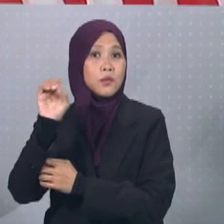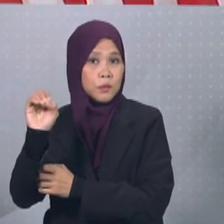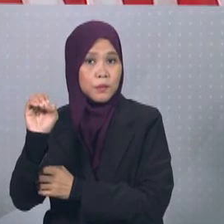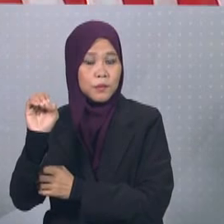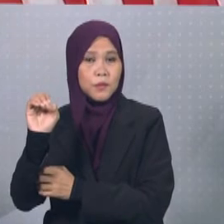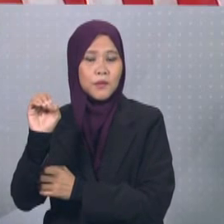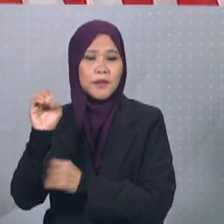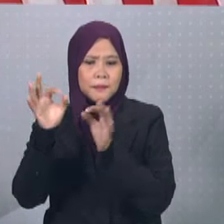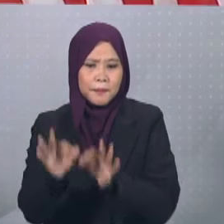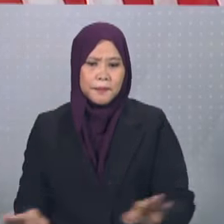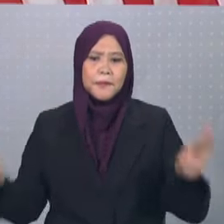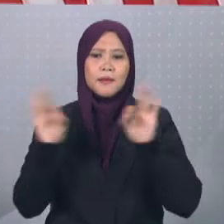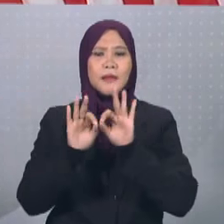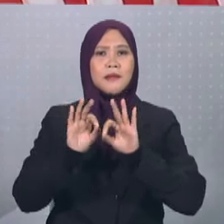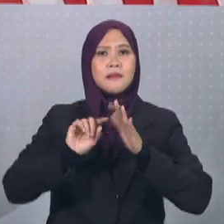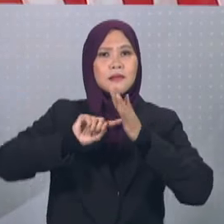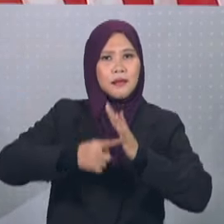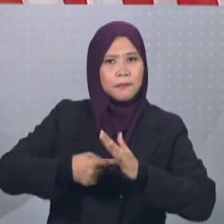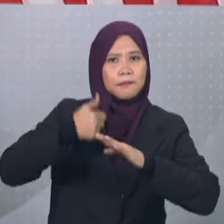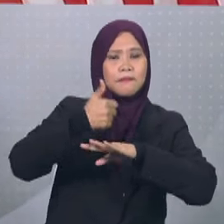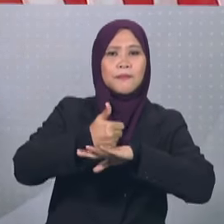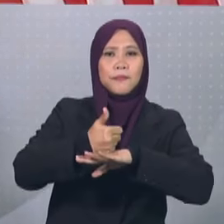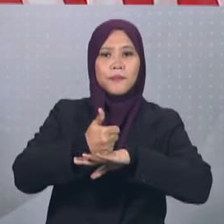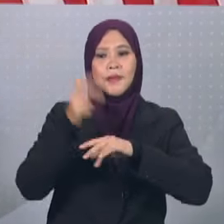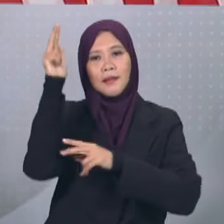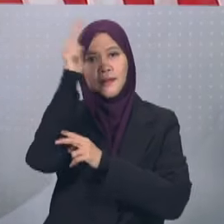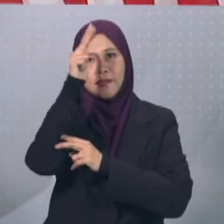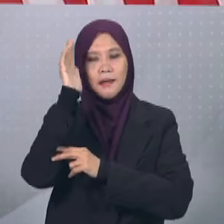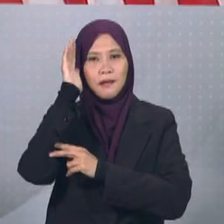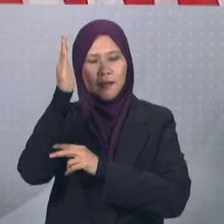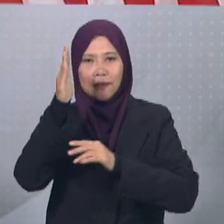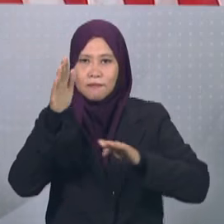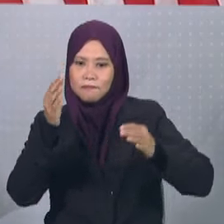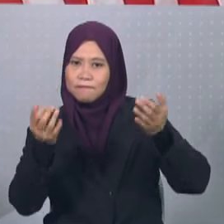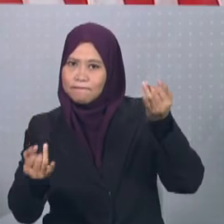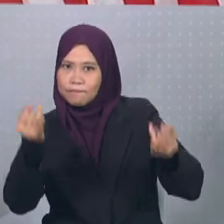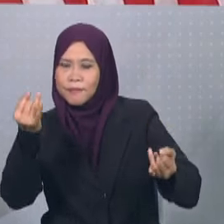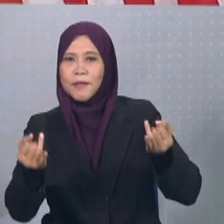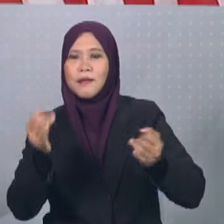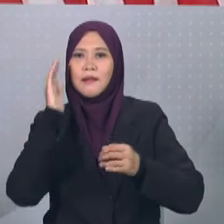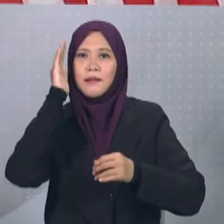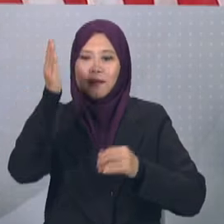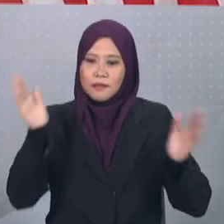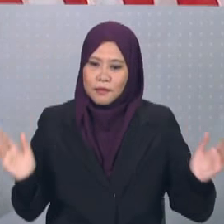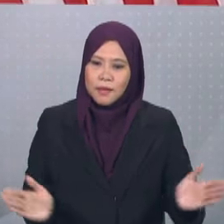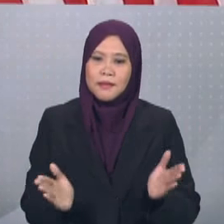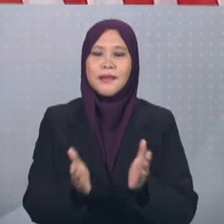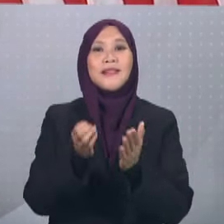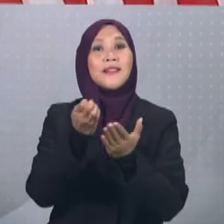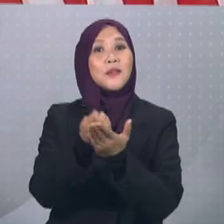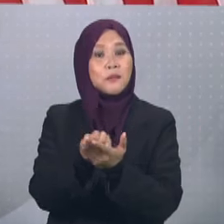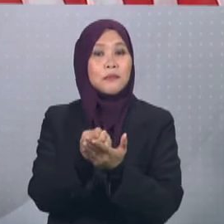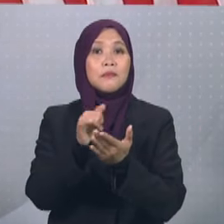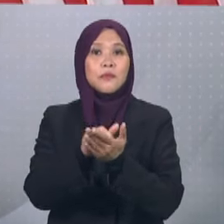dan menyedari kepentingan startup. Kerajaan akan mempertimbang pelbagai inisiatif untuk merangsang sektor ini